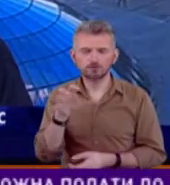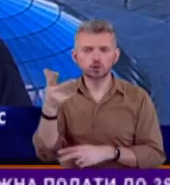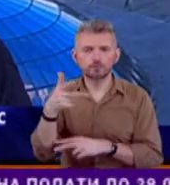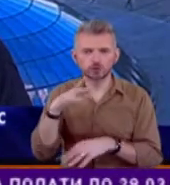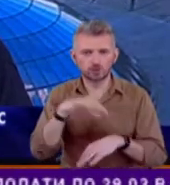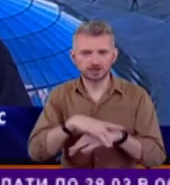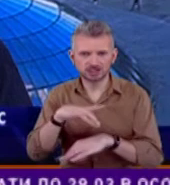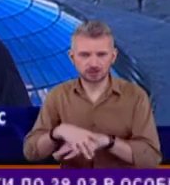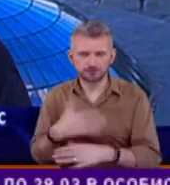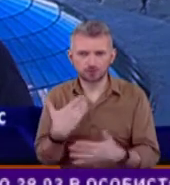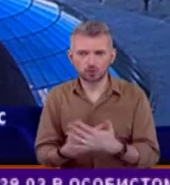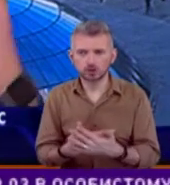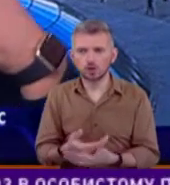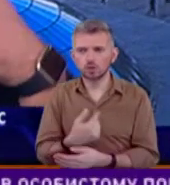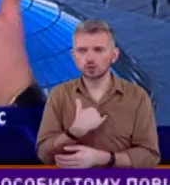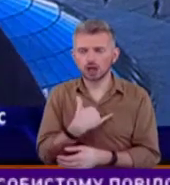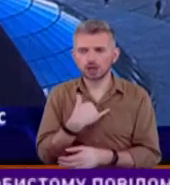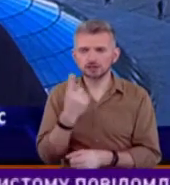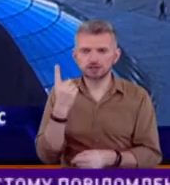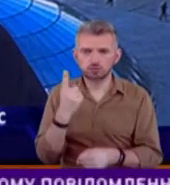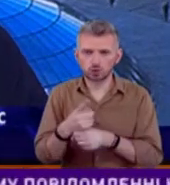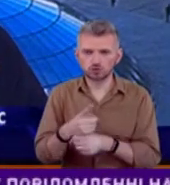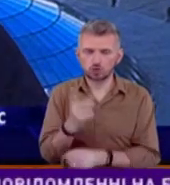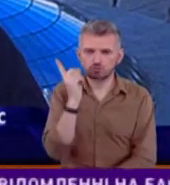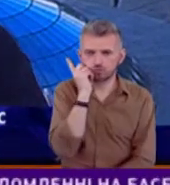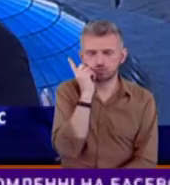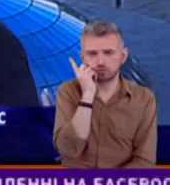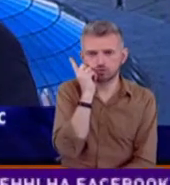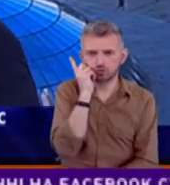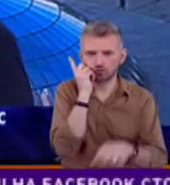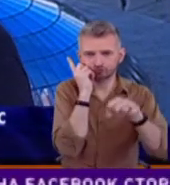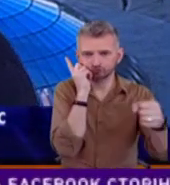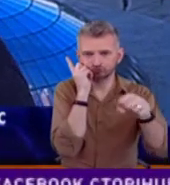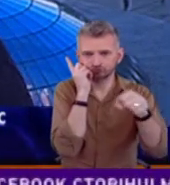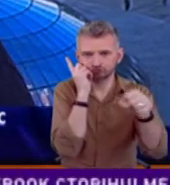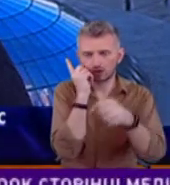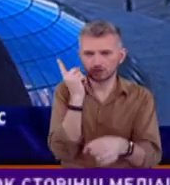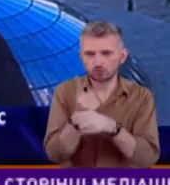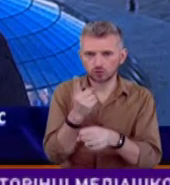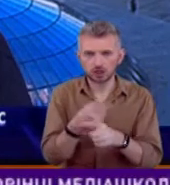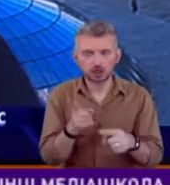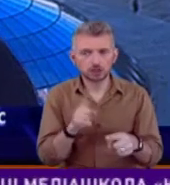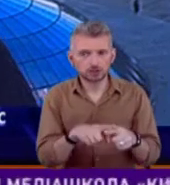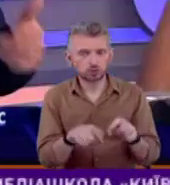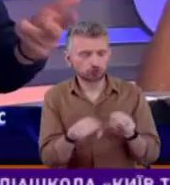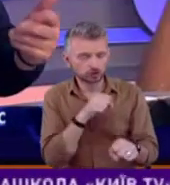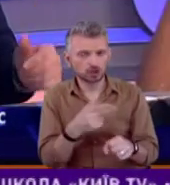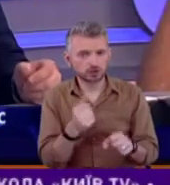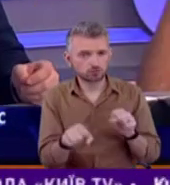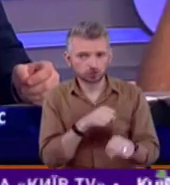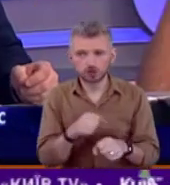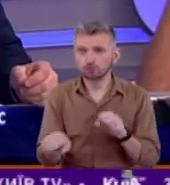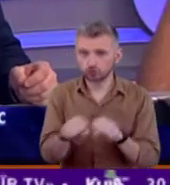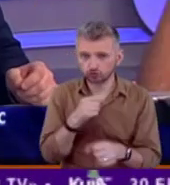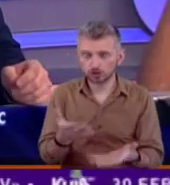Фото-відеофіксація. От в нас заборонено говорити по телефону, да? Ну, за кермом. Ну, в принципі, це порушення. Це є порушення.